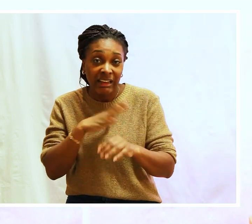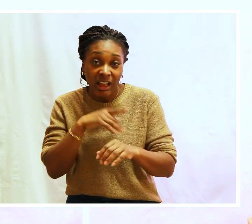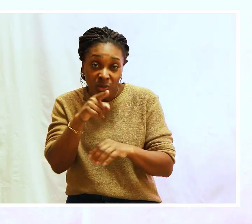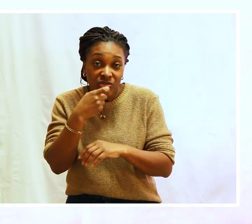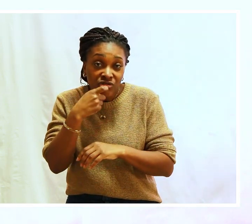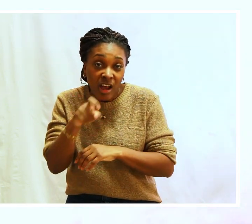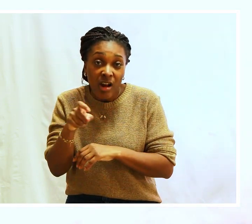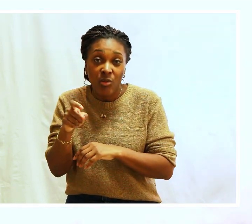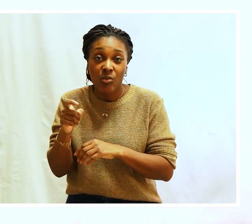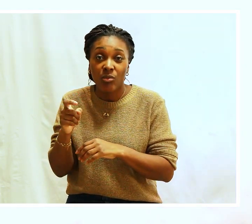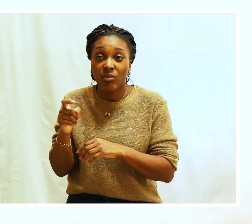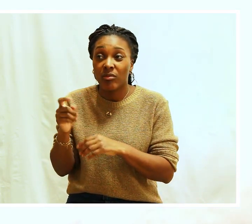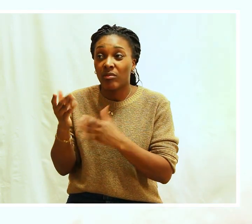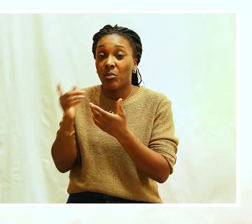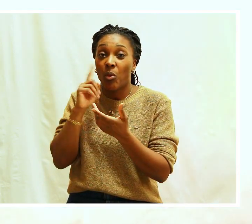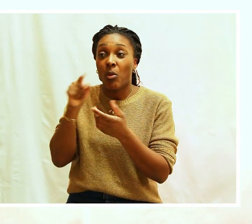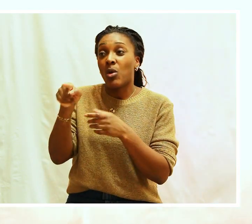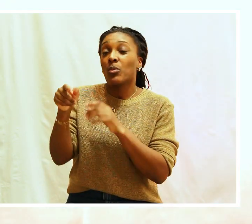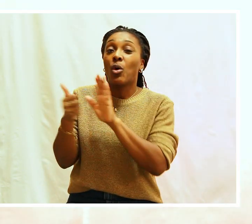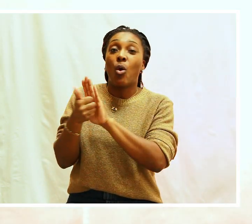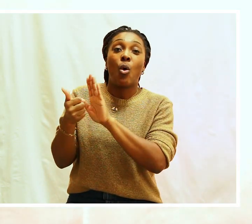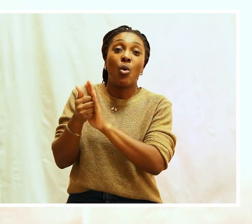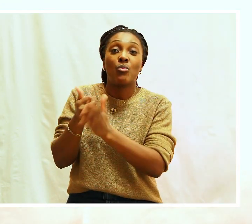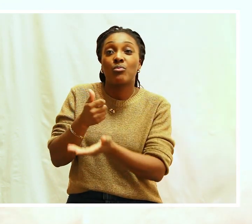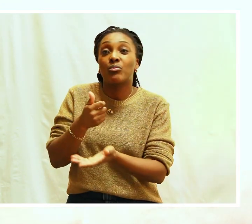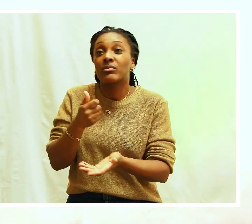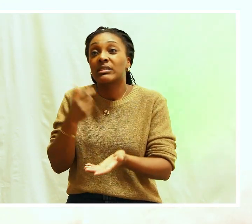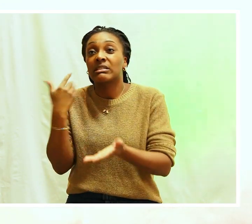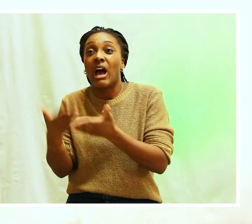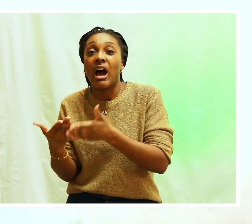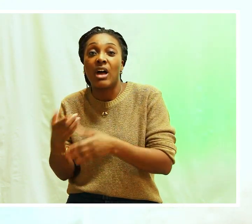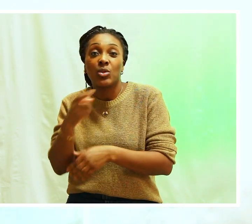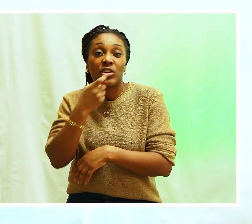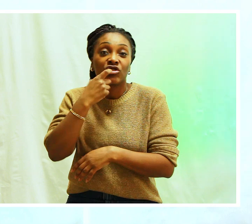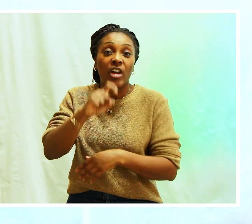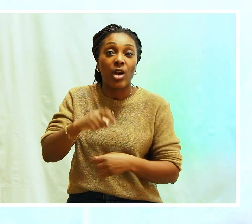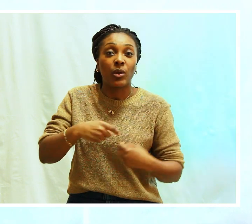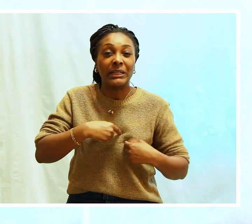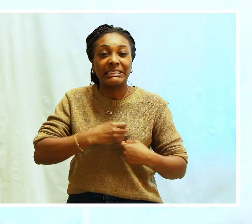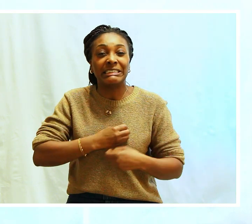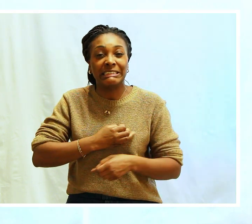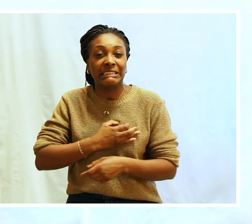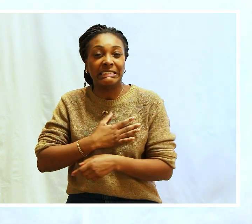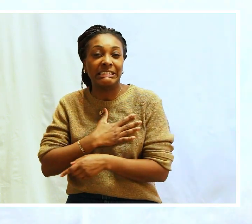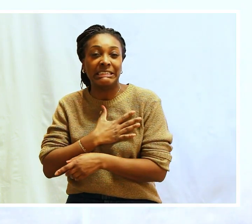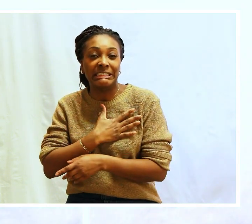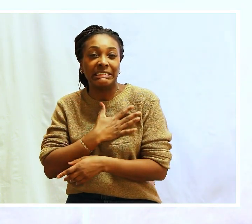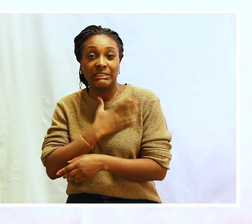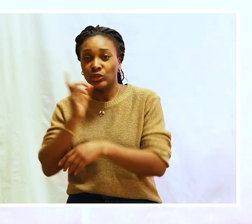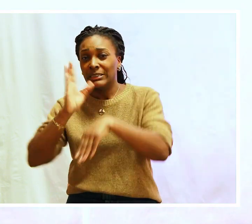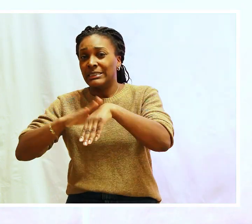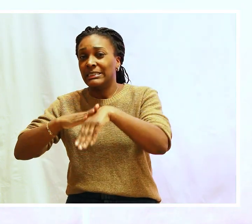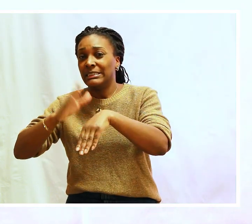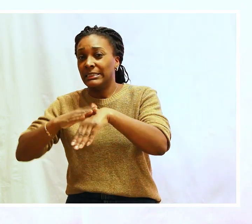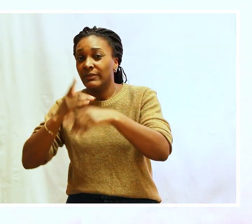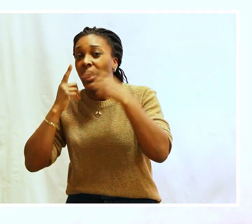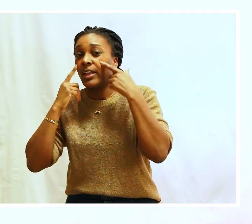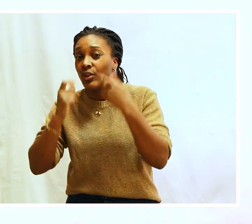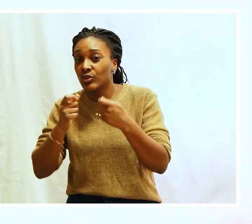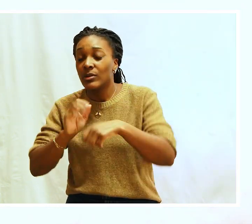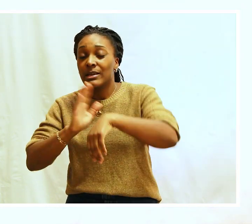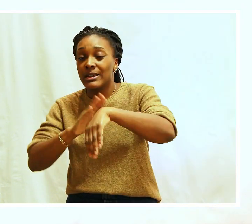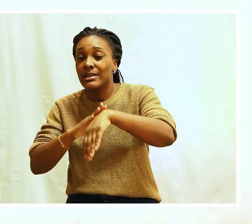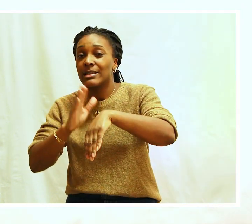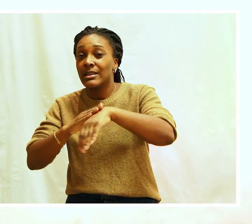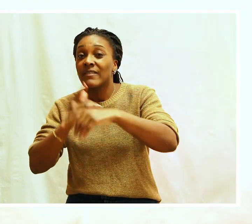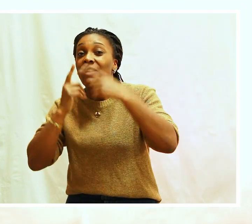envers quelqu'un qui occupe une fonction. Et là, il y a quelque chose dans ton cœur qui est en train de se créer. Et Dieu t'avertit aujourd'hui de faire attention.